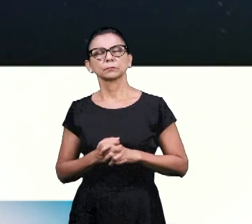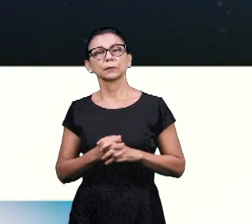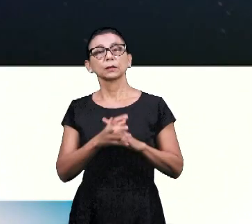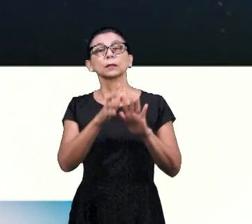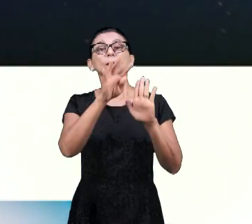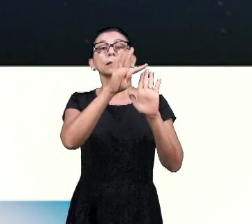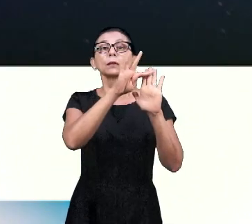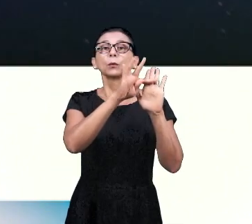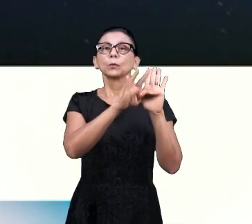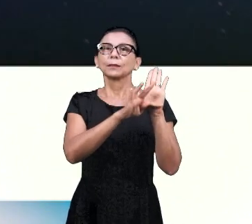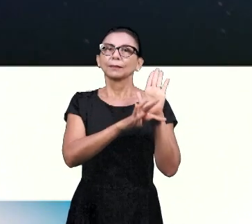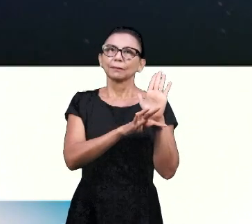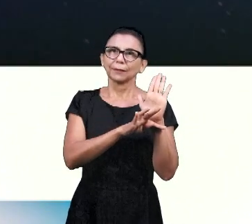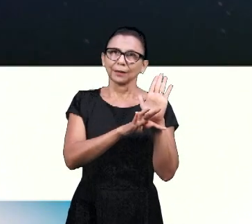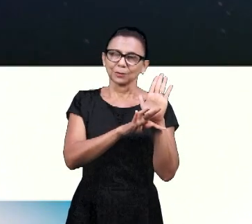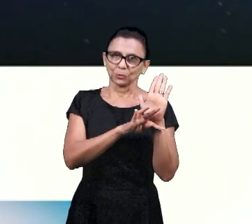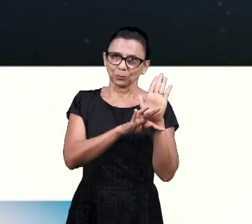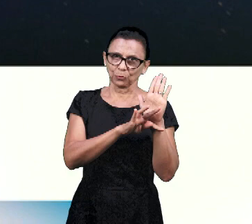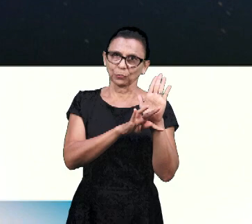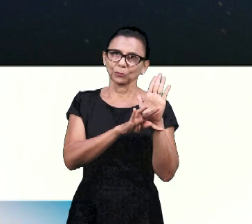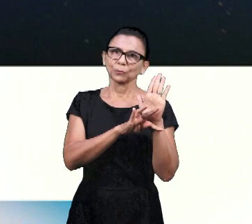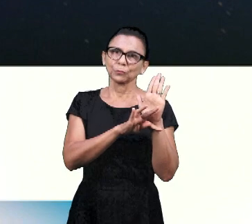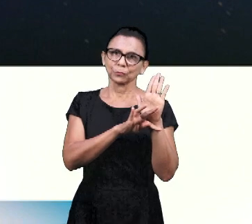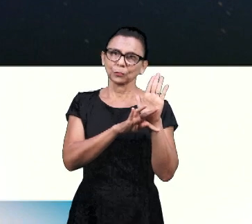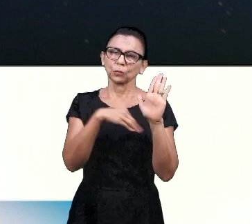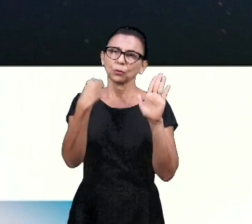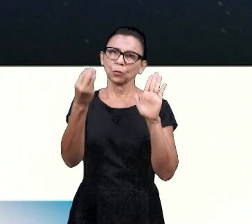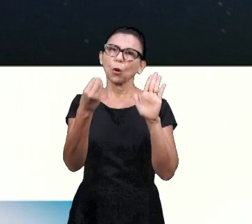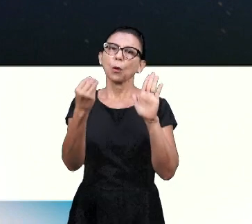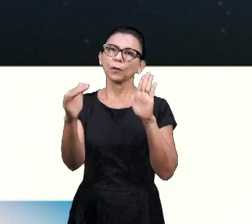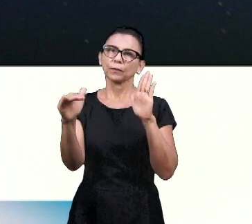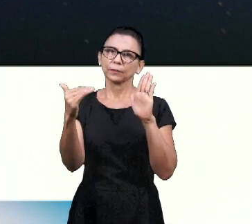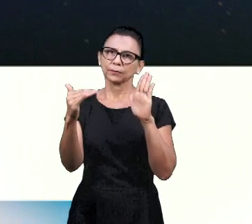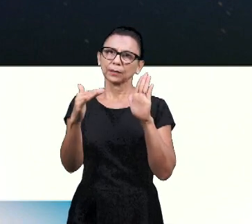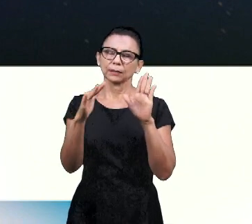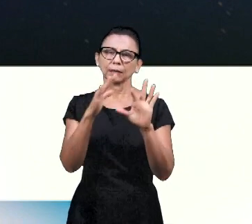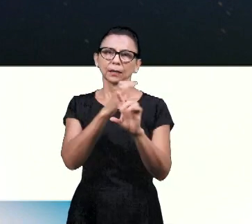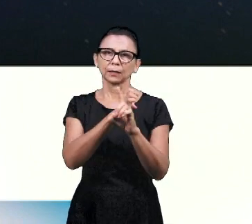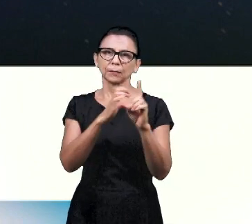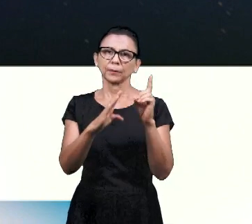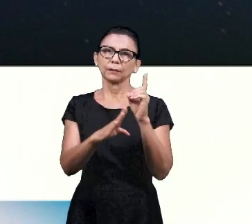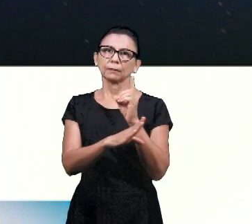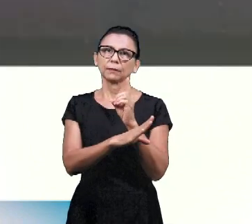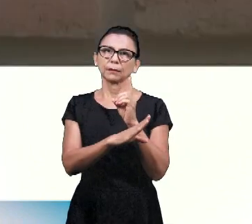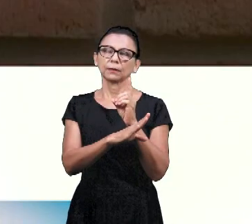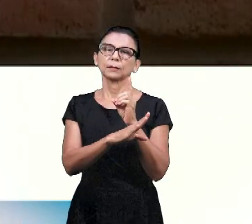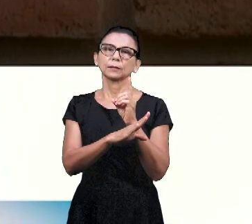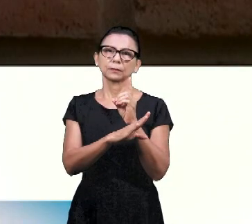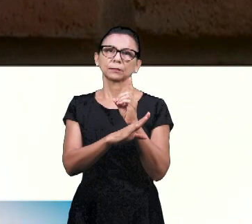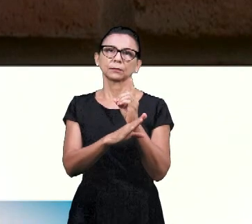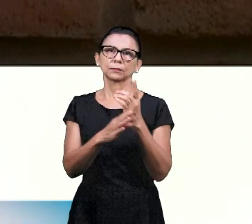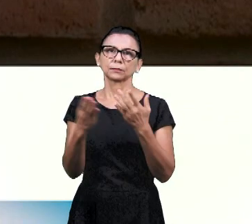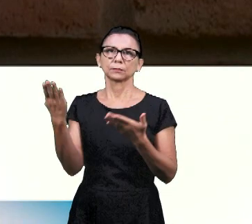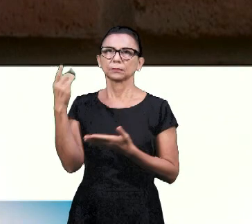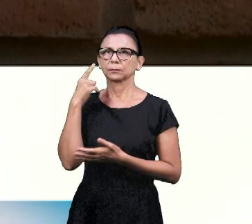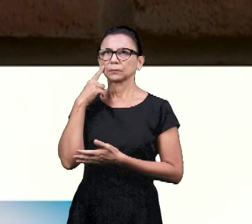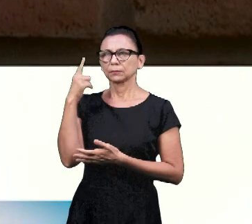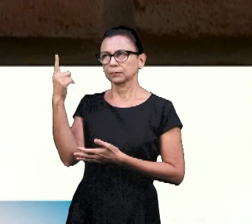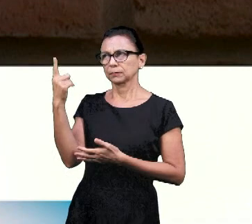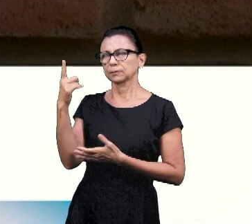texte, de la contribution en texte. Donc, là se trouve EBD, vous pouvez cliquer EBD, vous